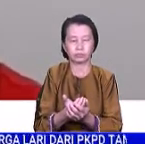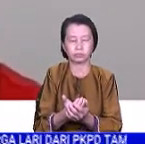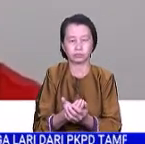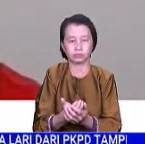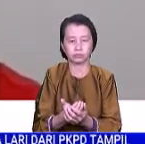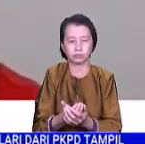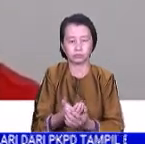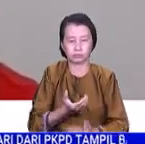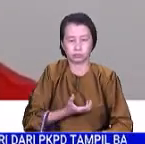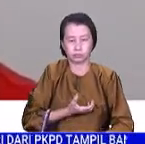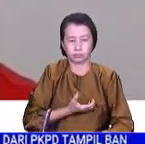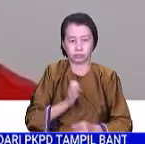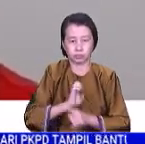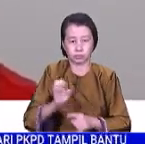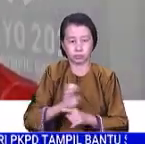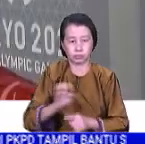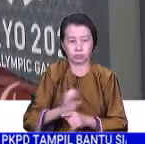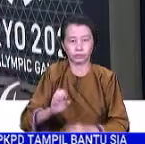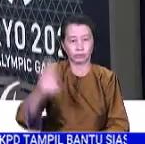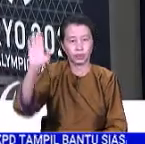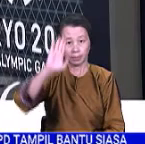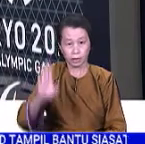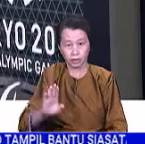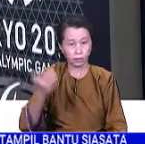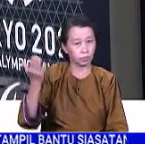pingat emas di Brazil dahulu.